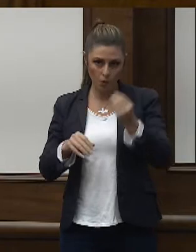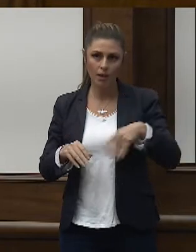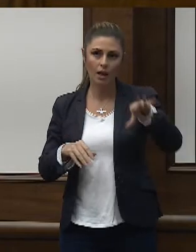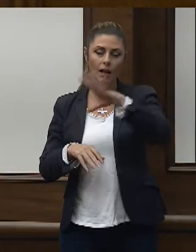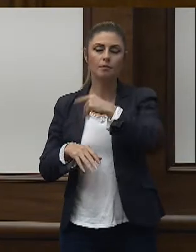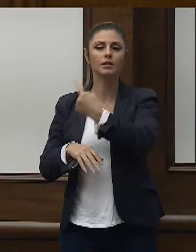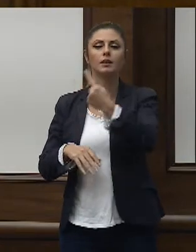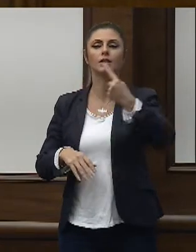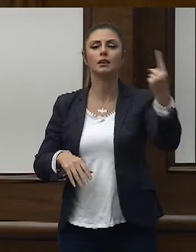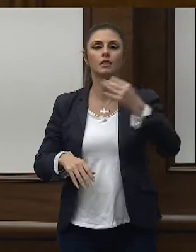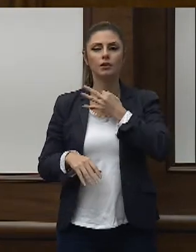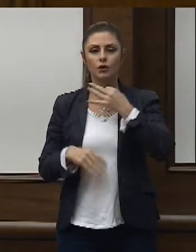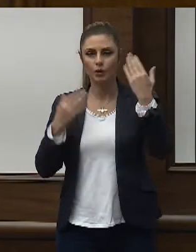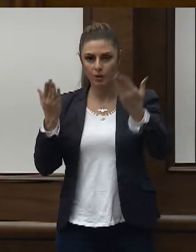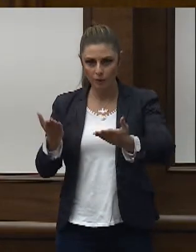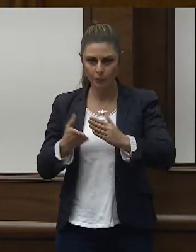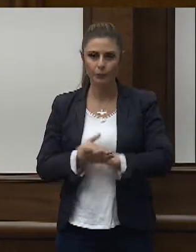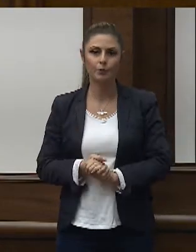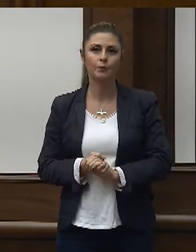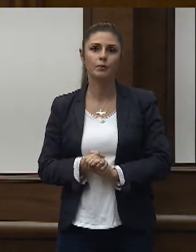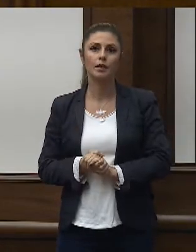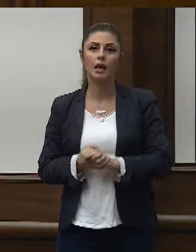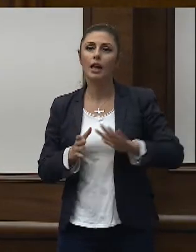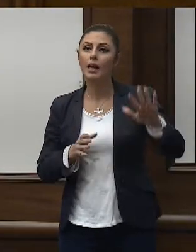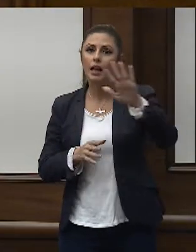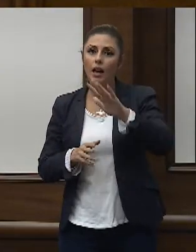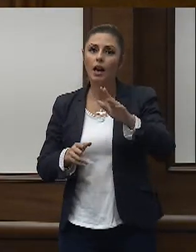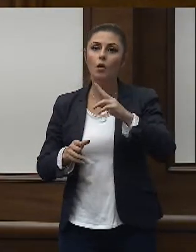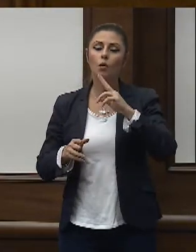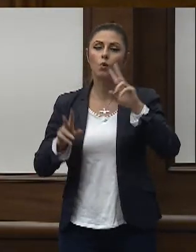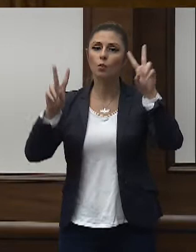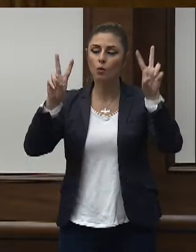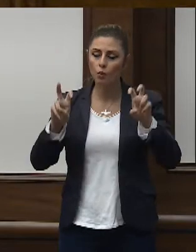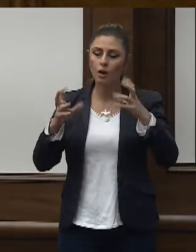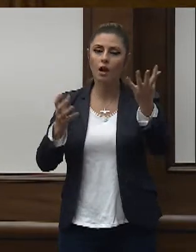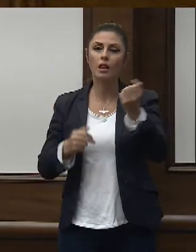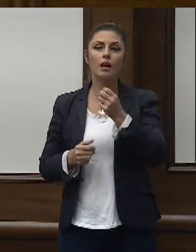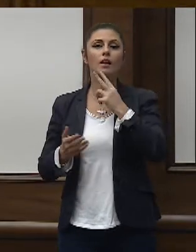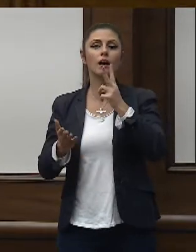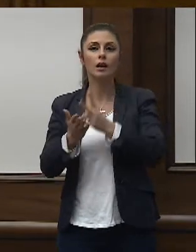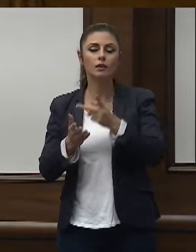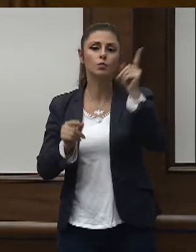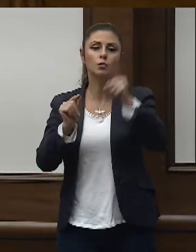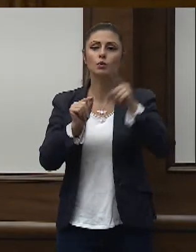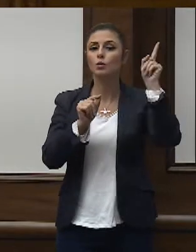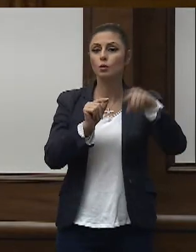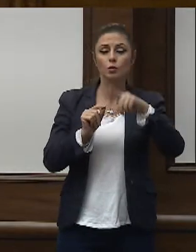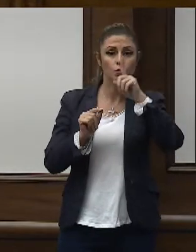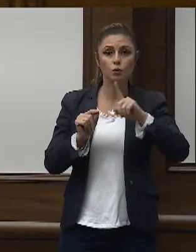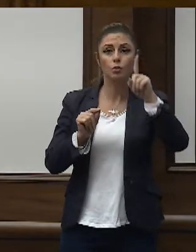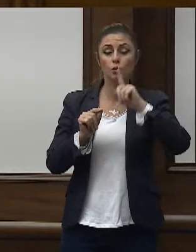teşekkür ediyorum. Gelen konular, alınan kararlar %99 veya %100'ü ittifakla